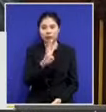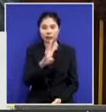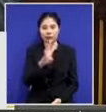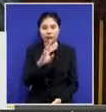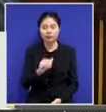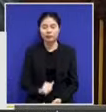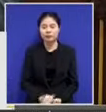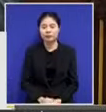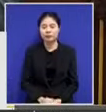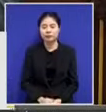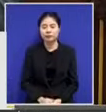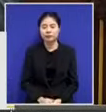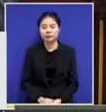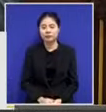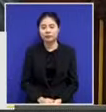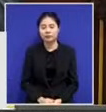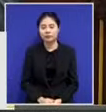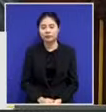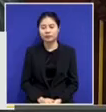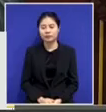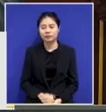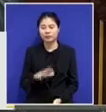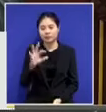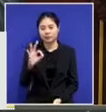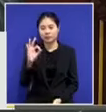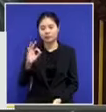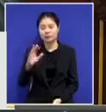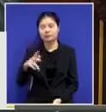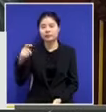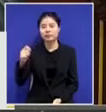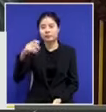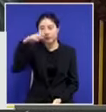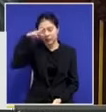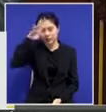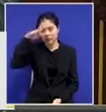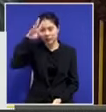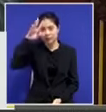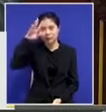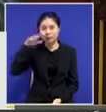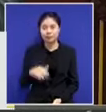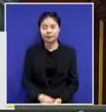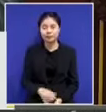244นางสาวธีรรัตน์สำเร็จวานิช นายธนาธรจึงรุ่งเรืองกิจค่ะ